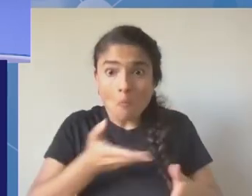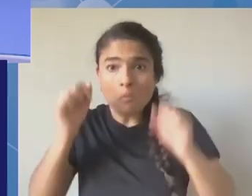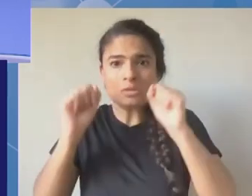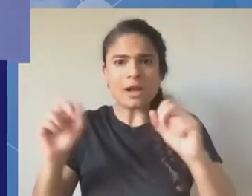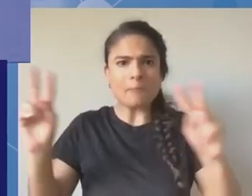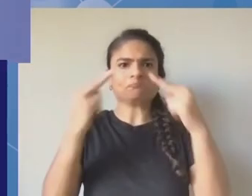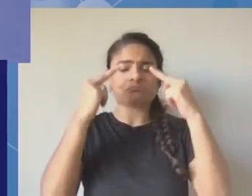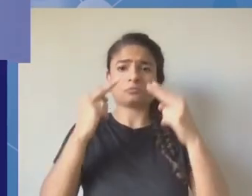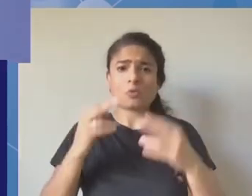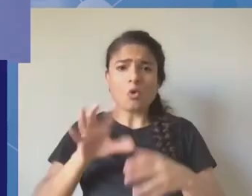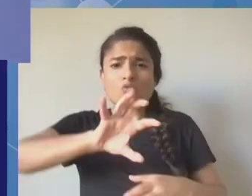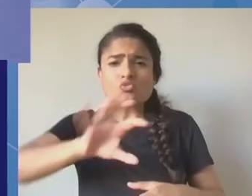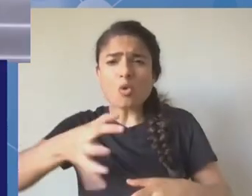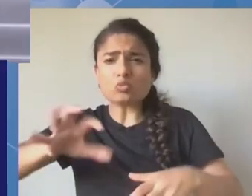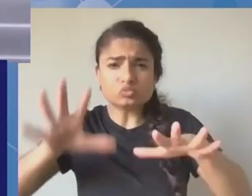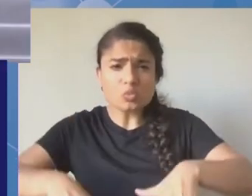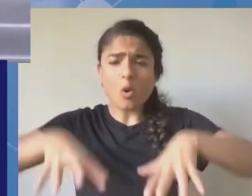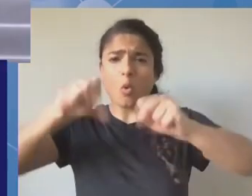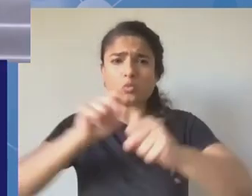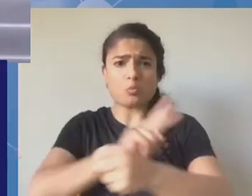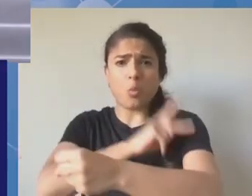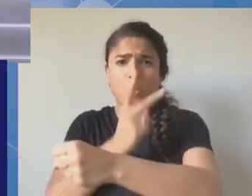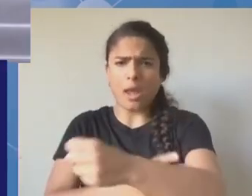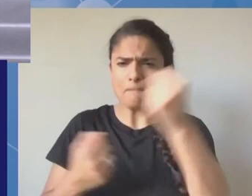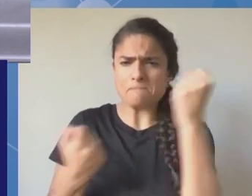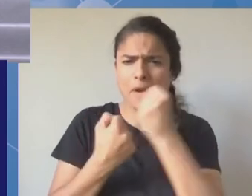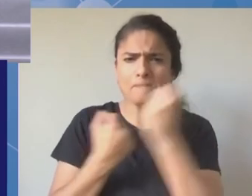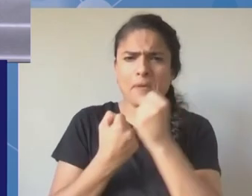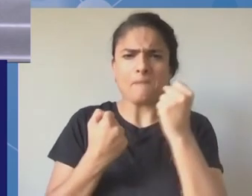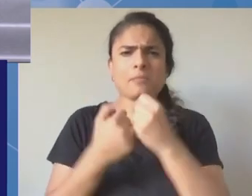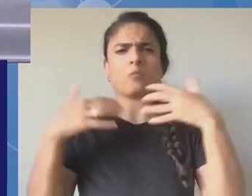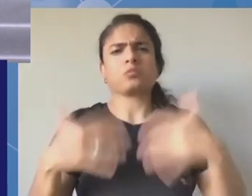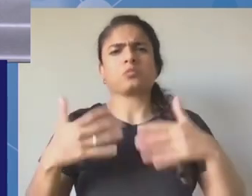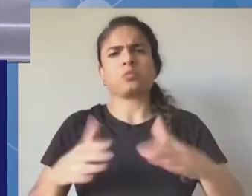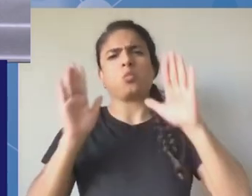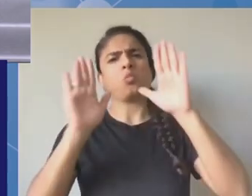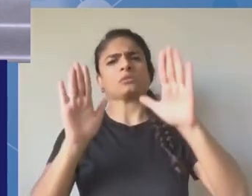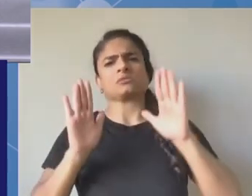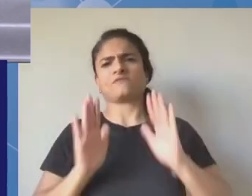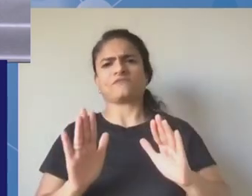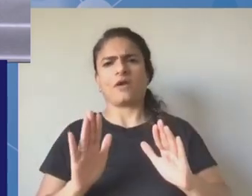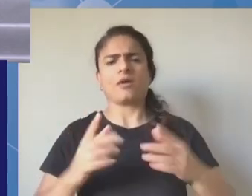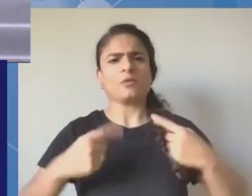下一届的主办方能够做得更好。我也再次感谢主办方给我们提供的帮助。